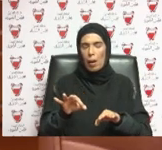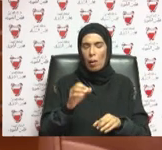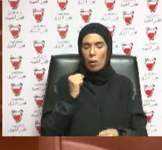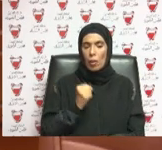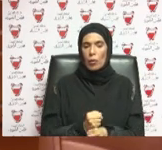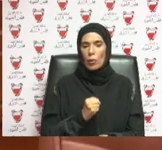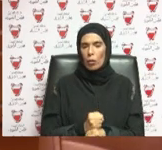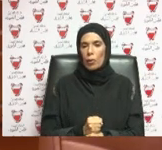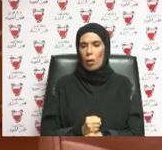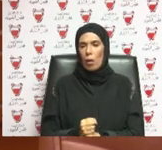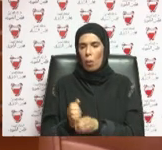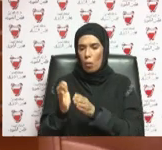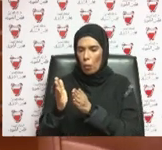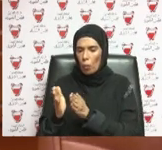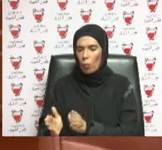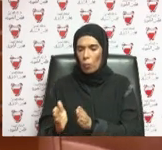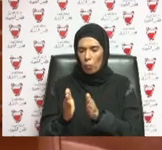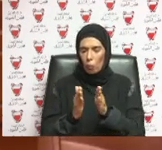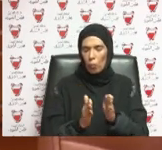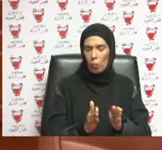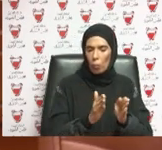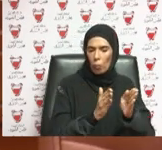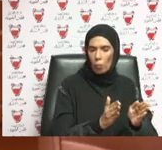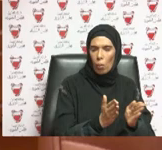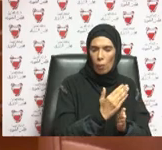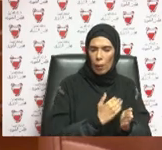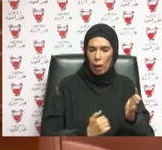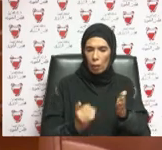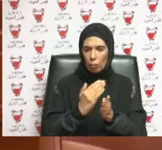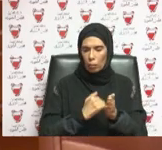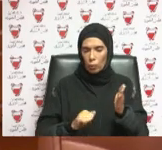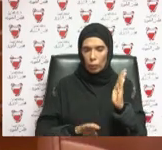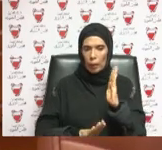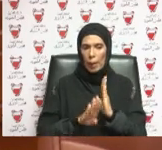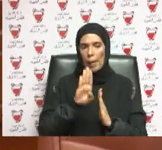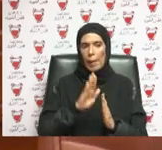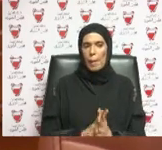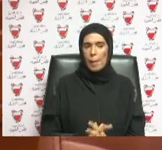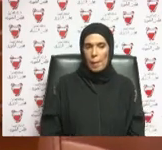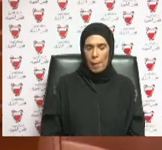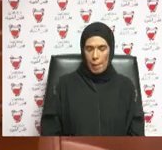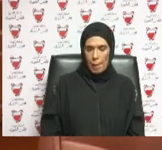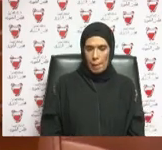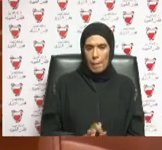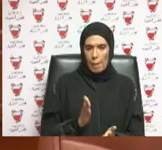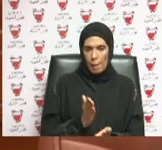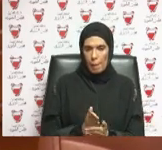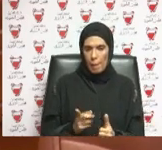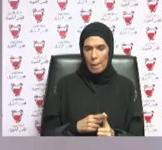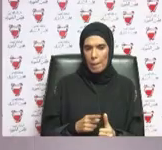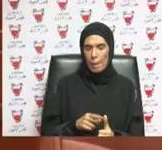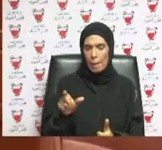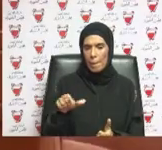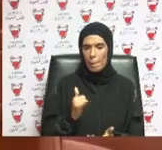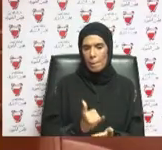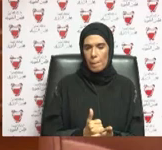في أركان الوطن وهو يدير سدة الاقتصاد والتنمية، إذ أنه كان بحق على رأس المسؤولين العرب